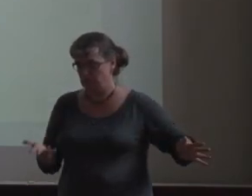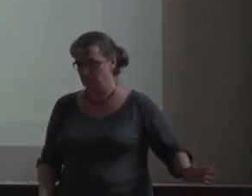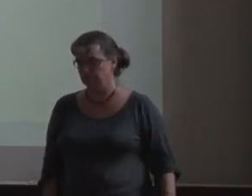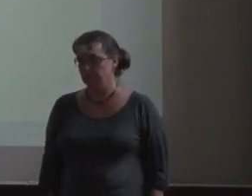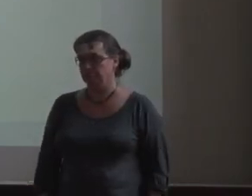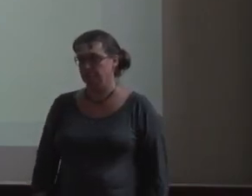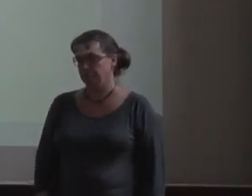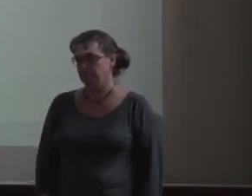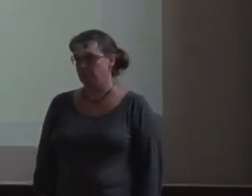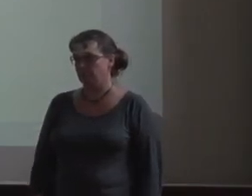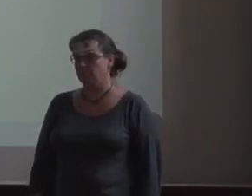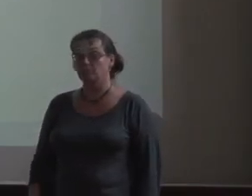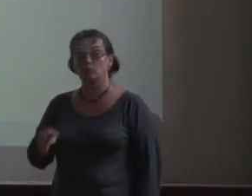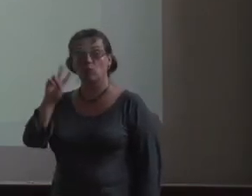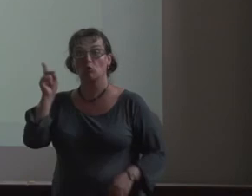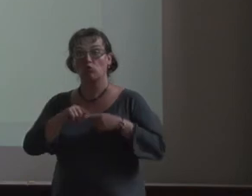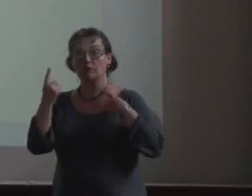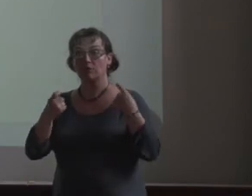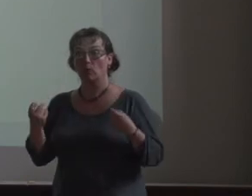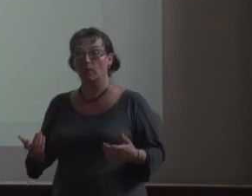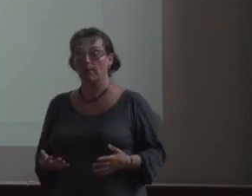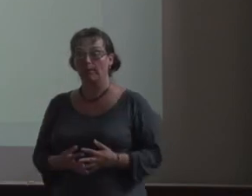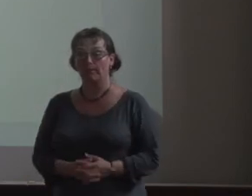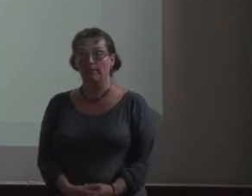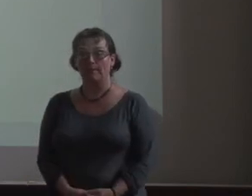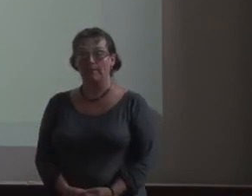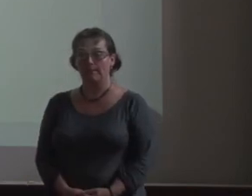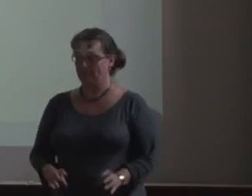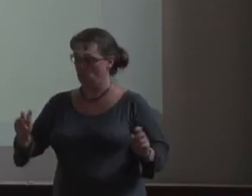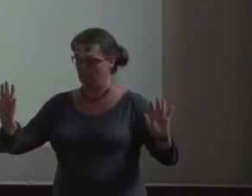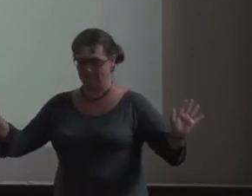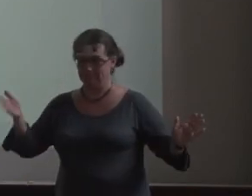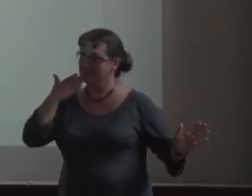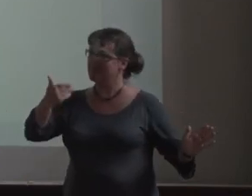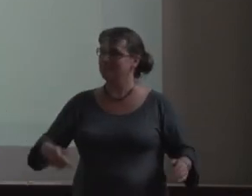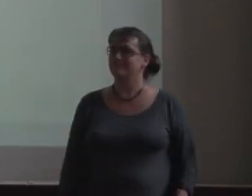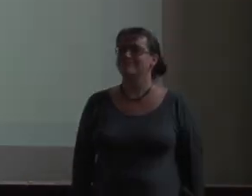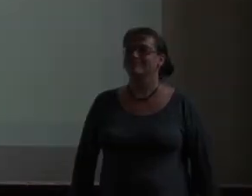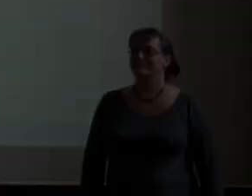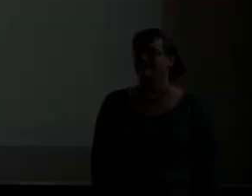D'autres questions ? Ok, merci.